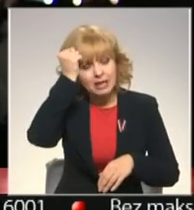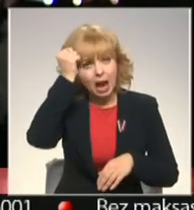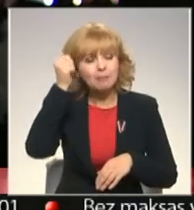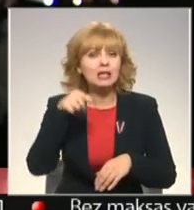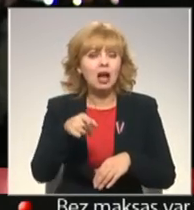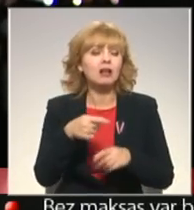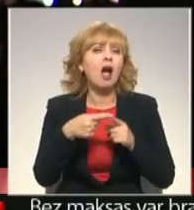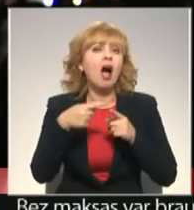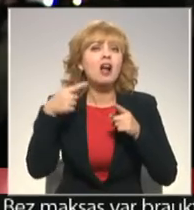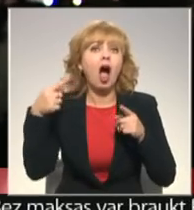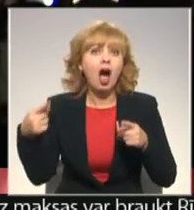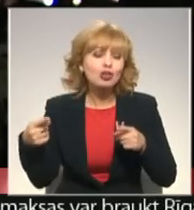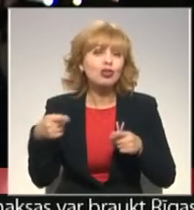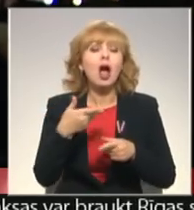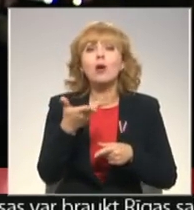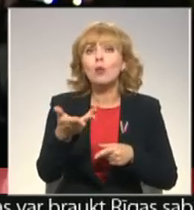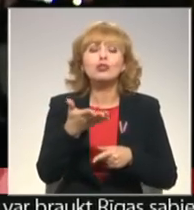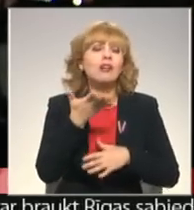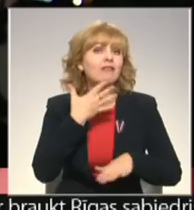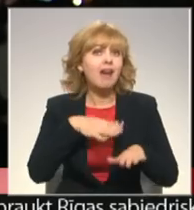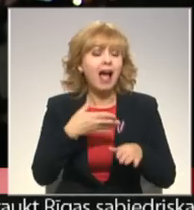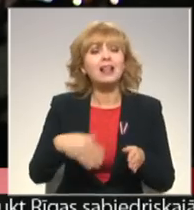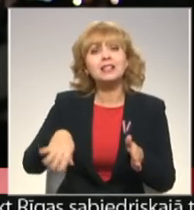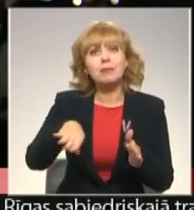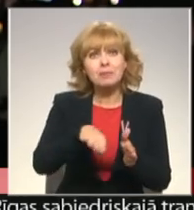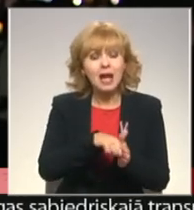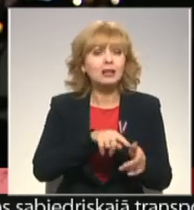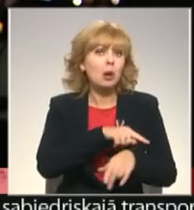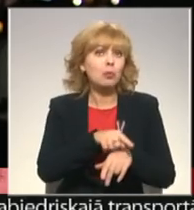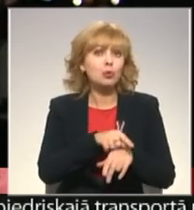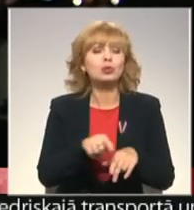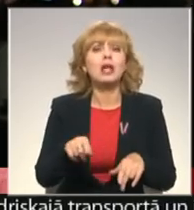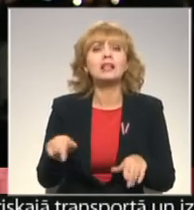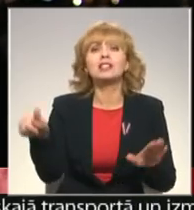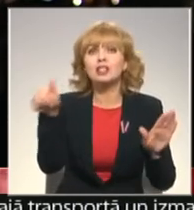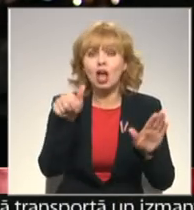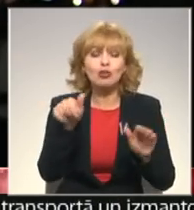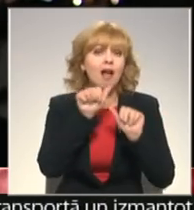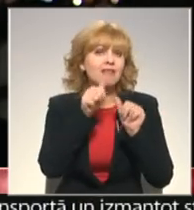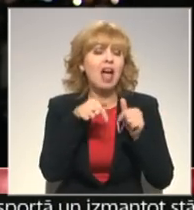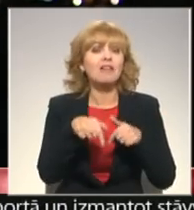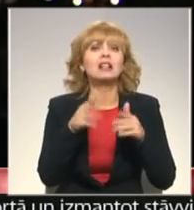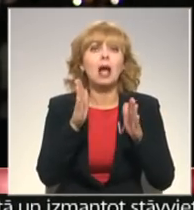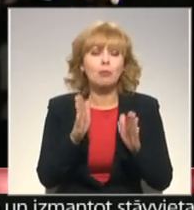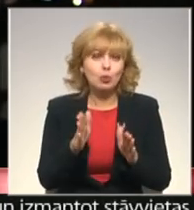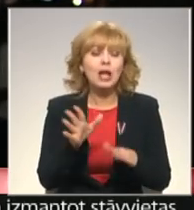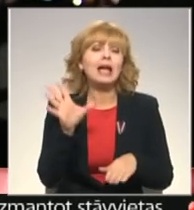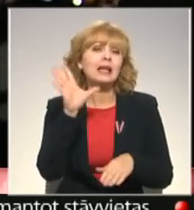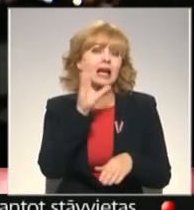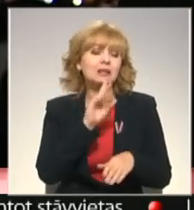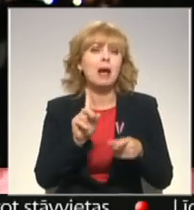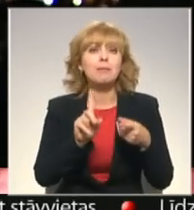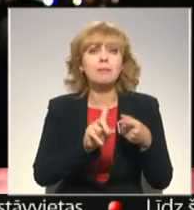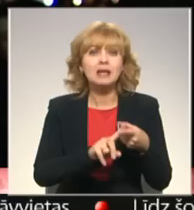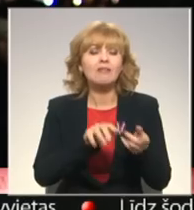tiešām garš un ja kāds kurš vēlas gājienā piedalīties pulksten 600 nevar būt šeit noteikti būs iespēja pievienoties